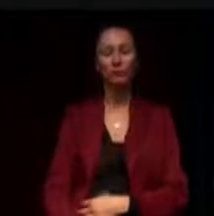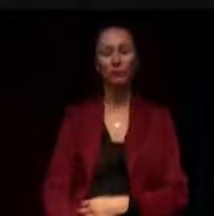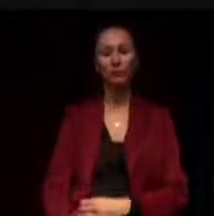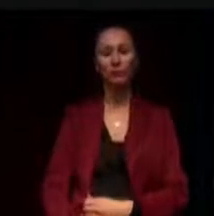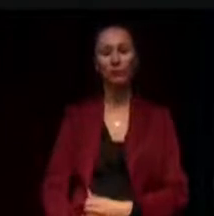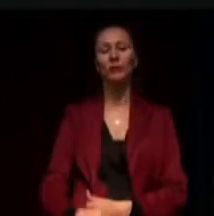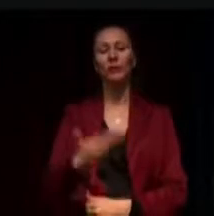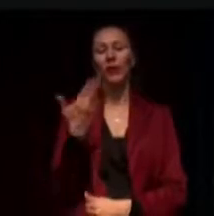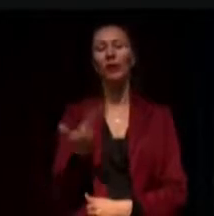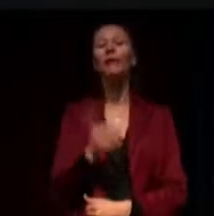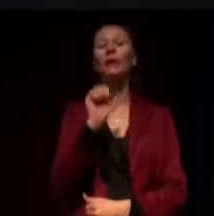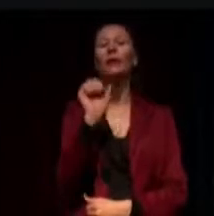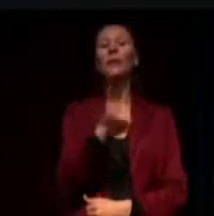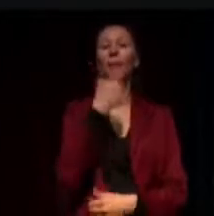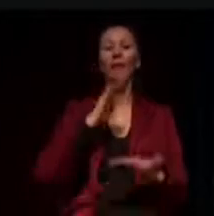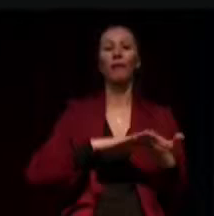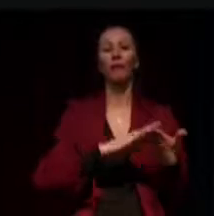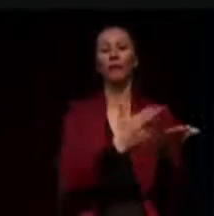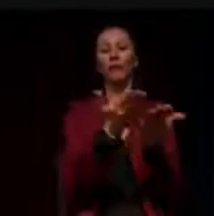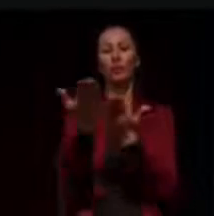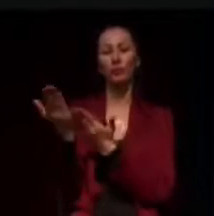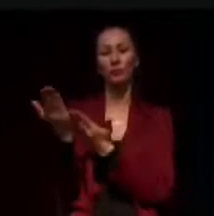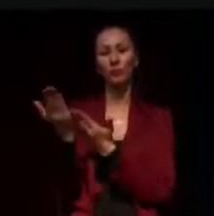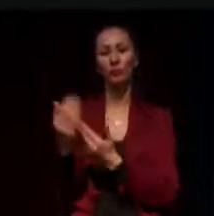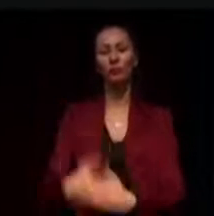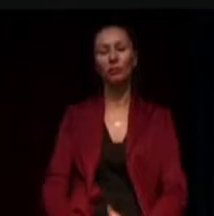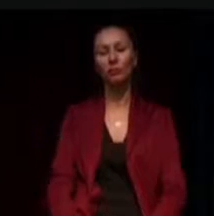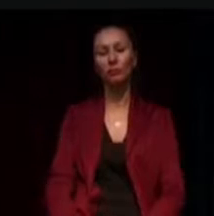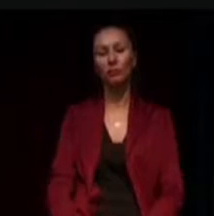Evet, kıymetli arkadaşlar.